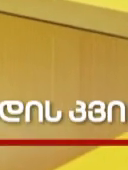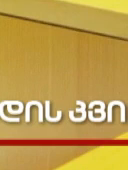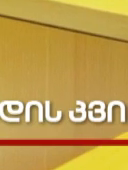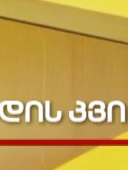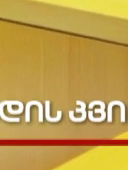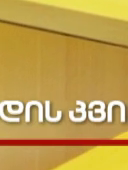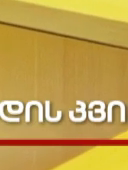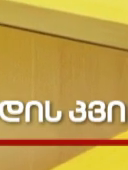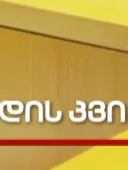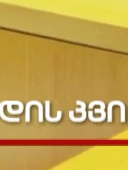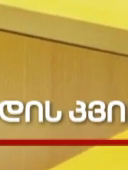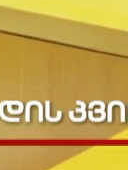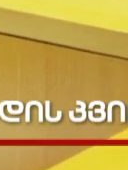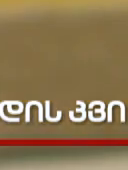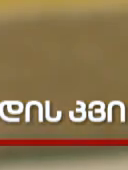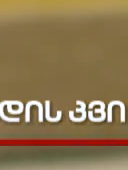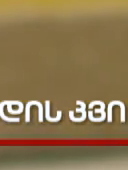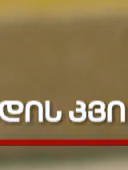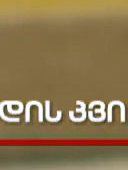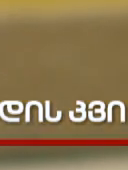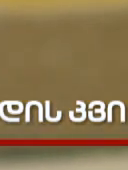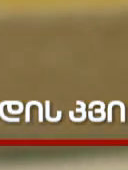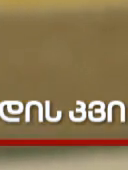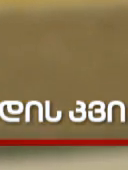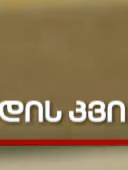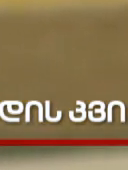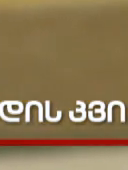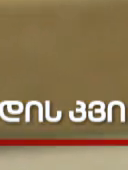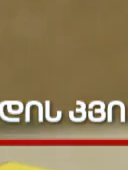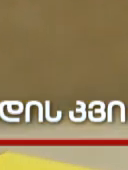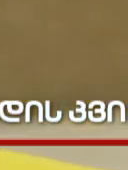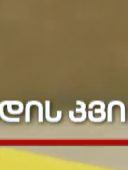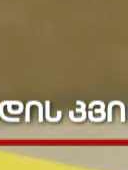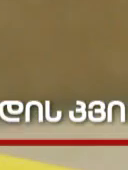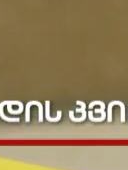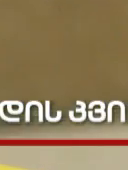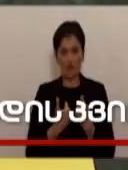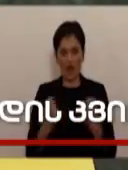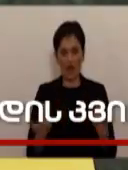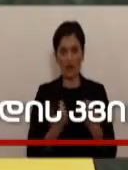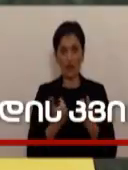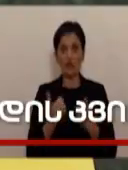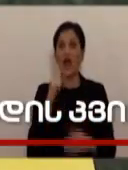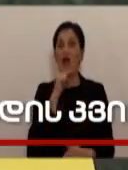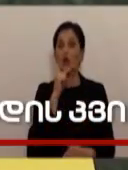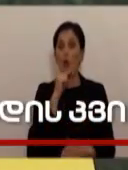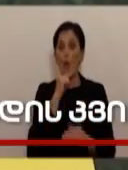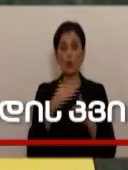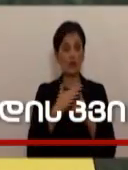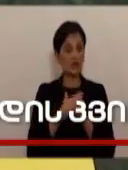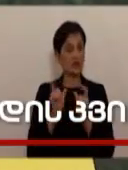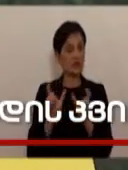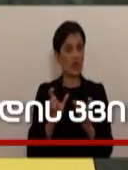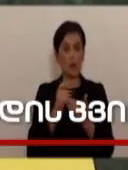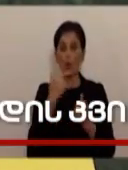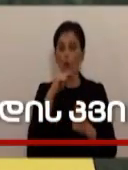Gharibashvilis pasukhi amumtsurave iqo. Sakartvelo Rusetistvis sanktsiebis gverdis avlis mekhanizmi ar gaxteba. Ekonomikuri sanktsiebi ar dagvetsebia